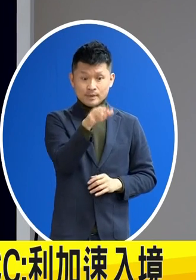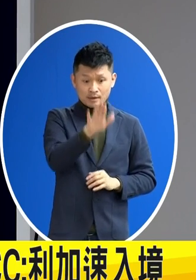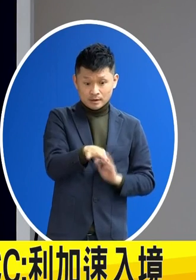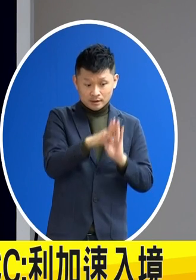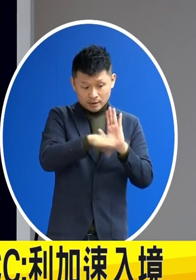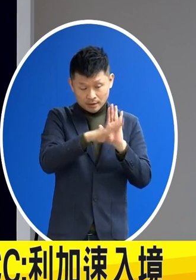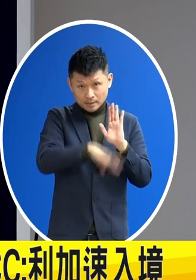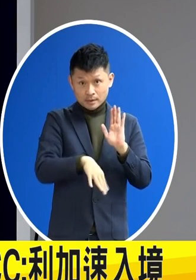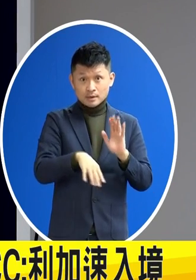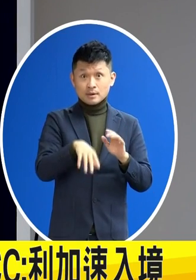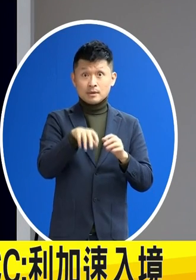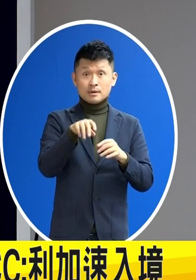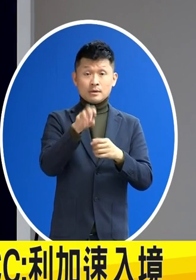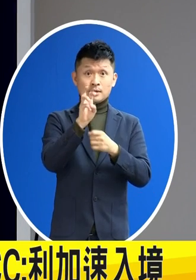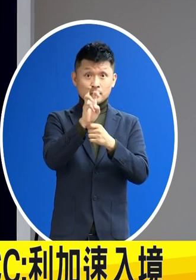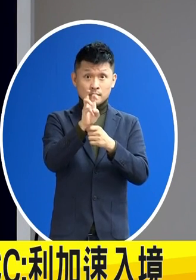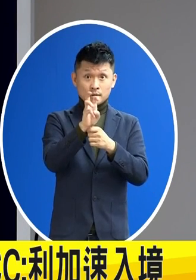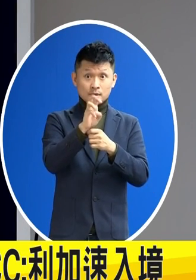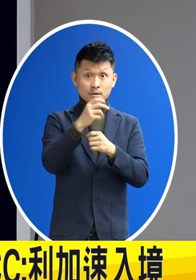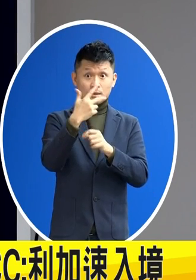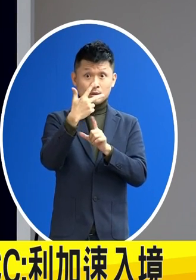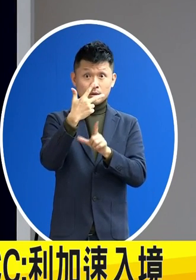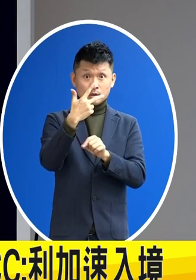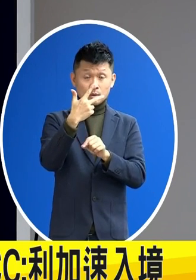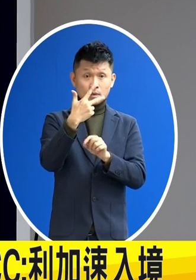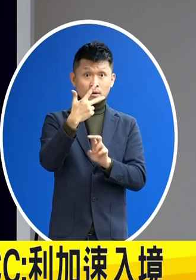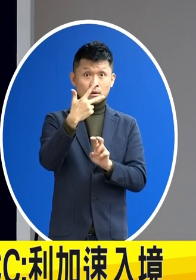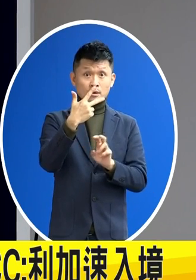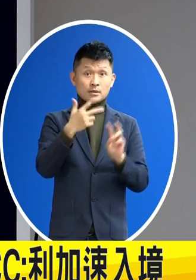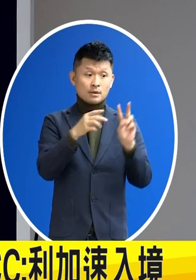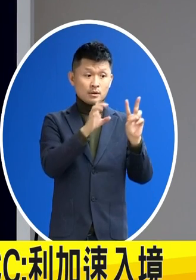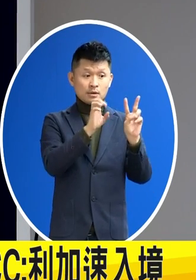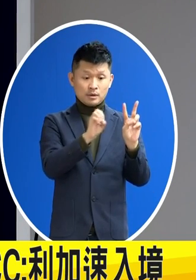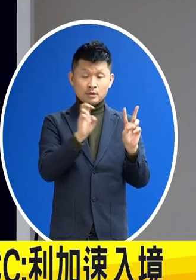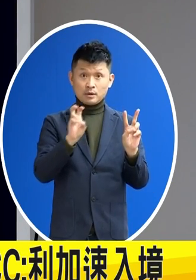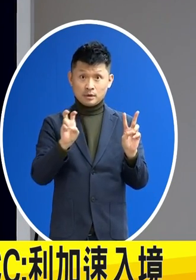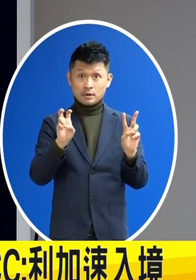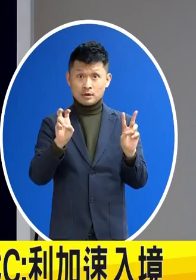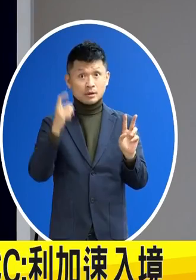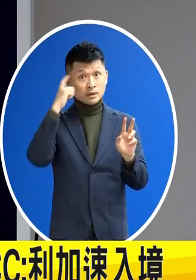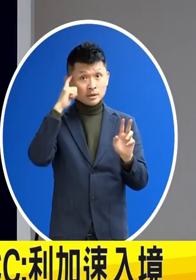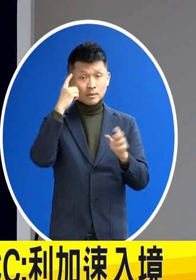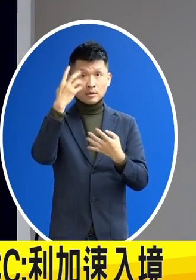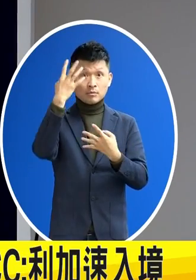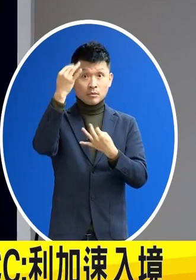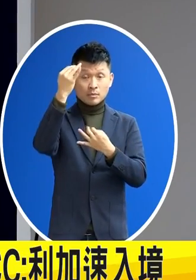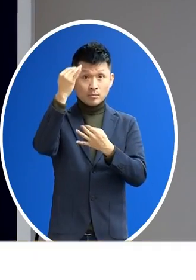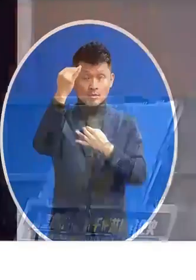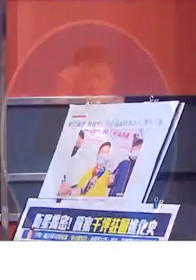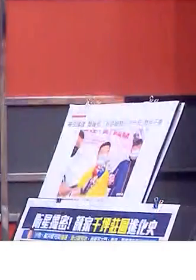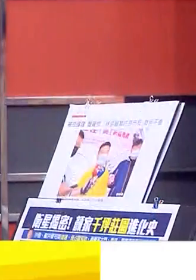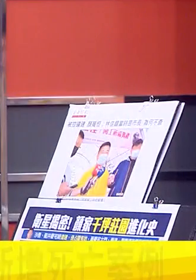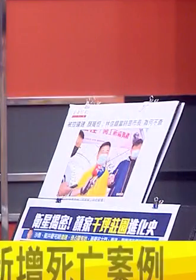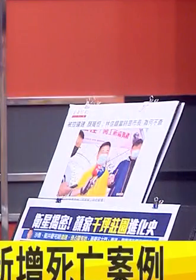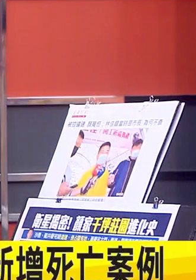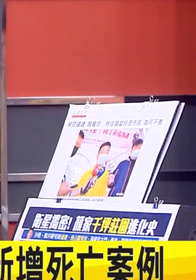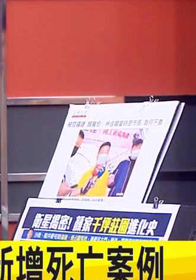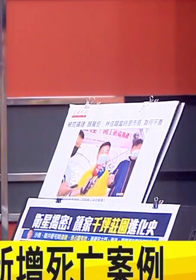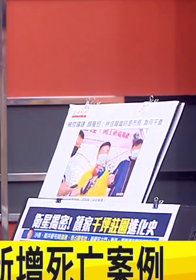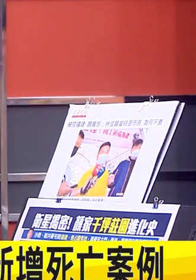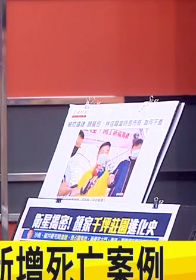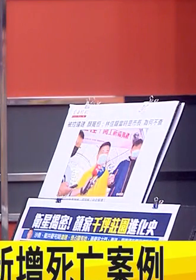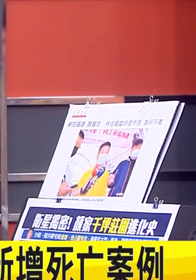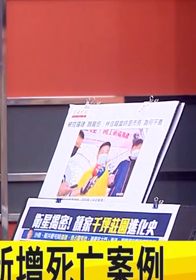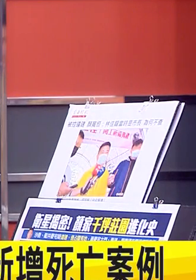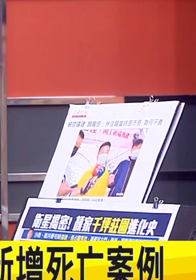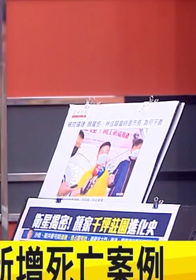认，还有就是今天呢本土确诊病例是零，死亡案例零，那么境外移入是16例，这是最新的消息。好，我们